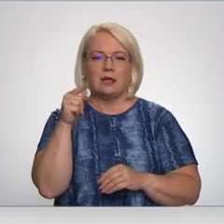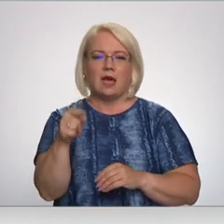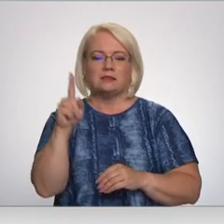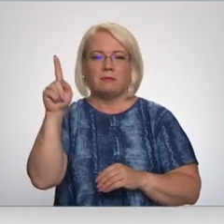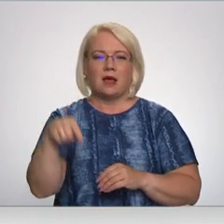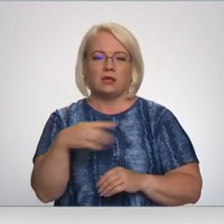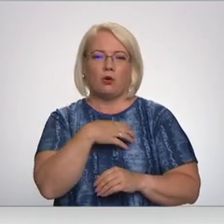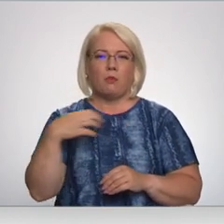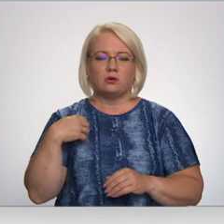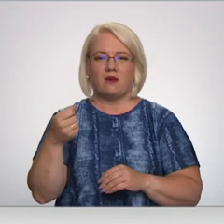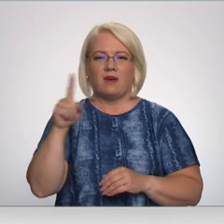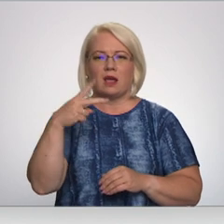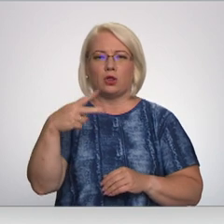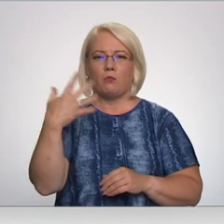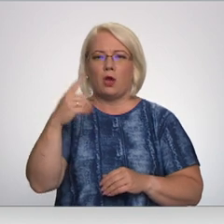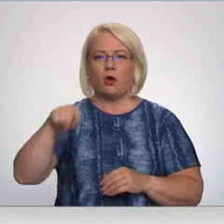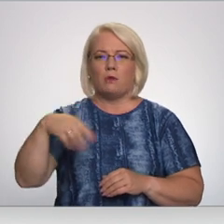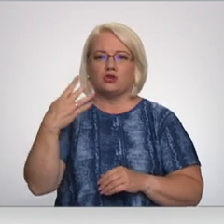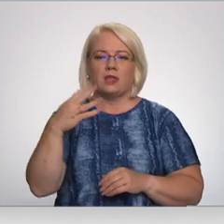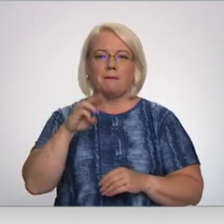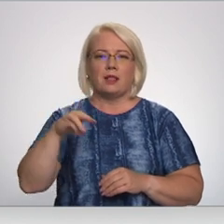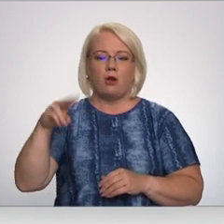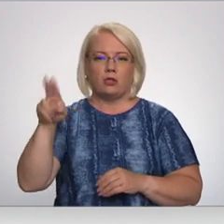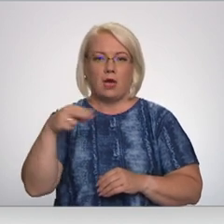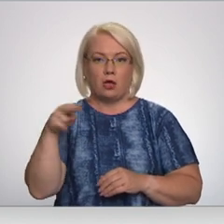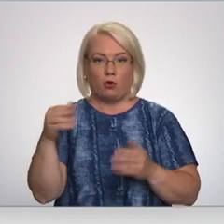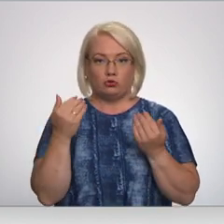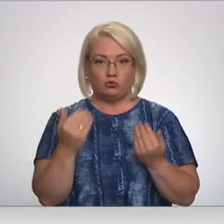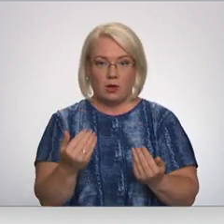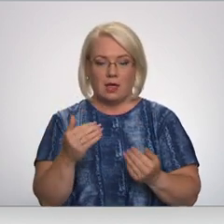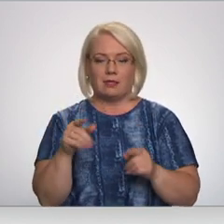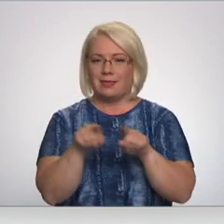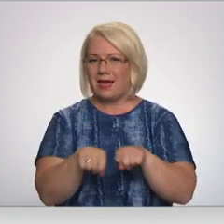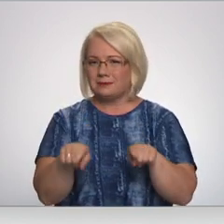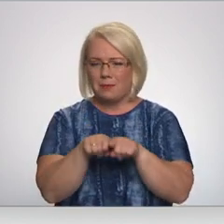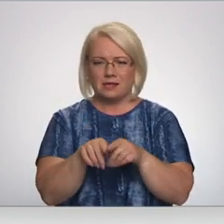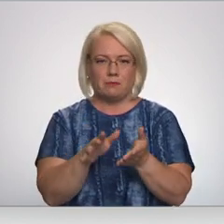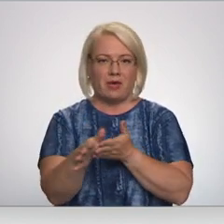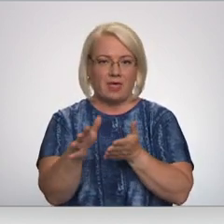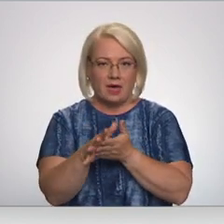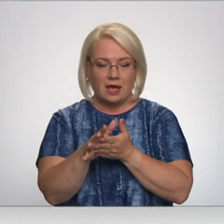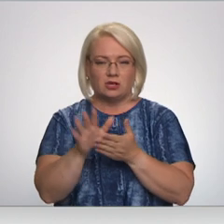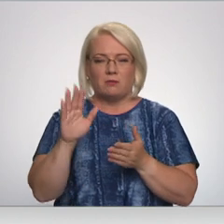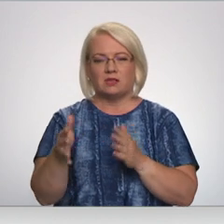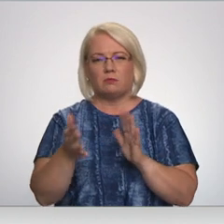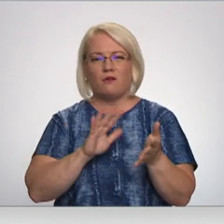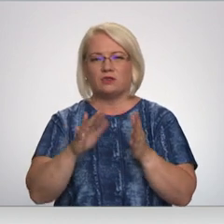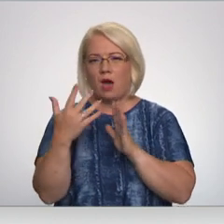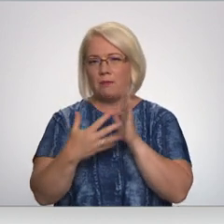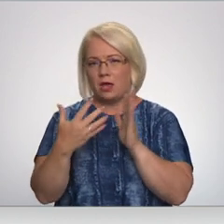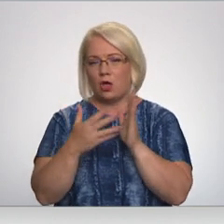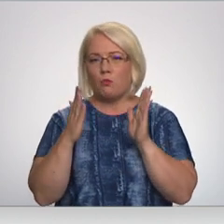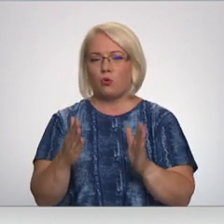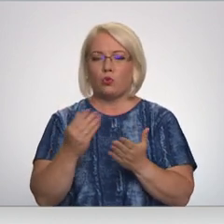nekā 25,4 miljonus eiro. Šodien pie tāda paša patēriņa pēc provizoriskajiem aprēķiniem